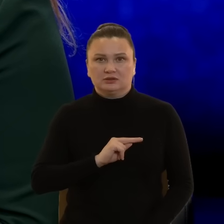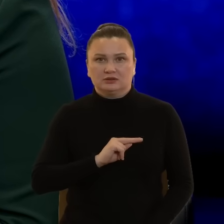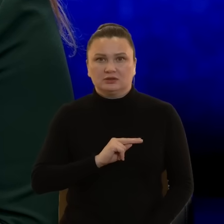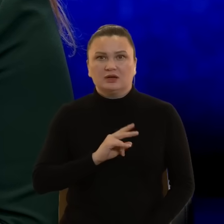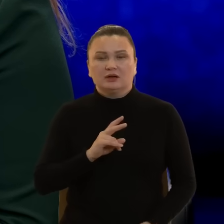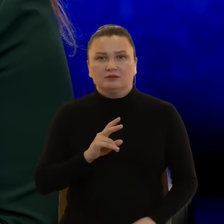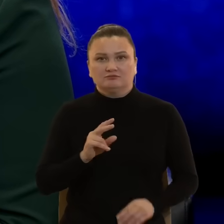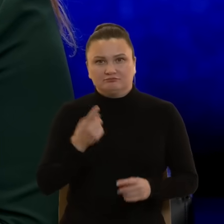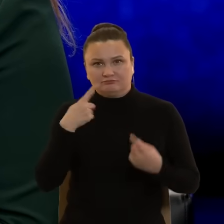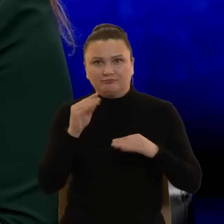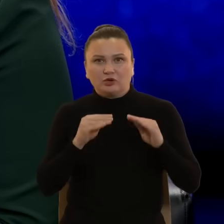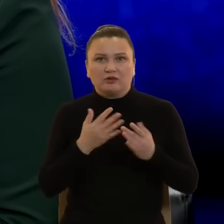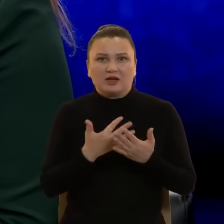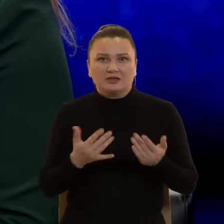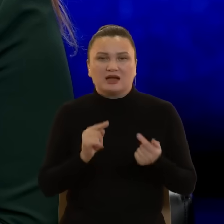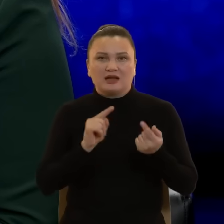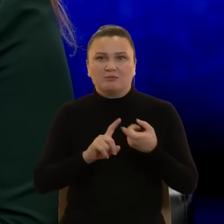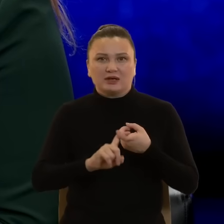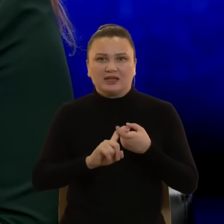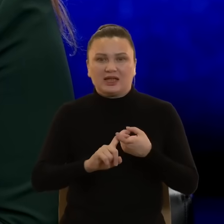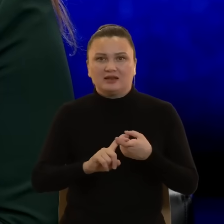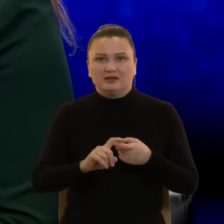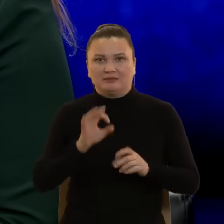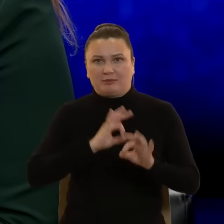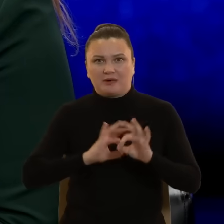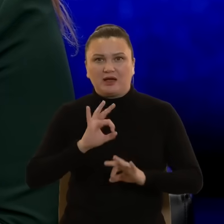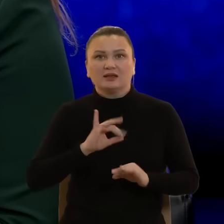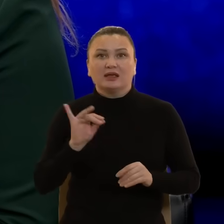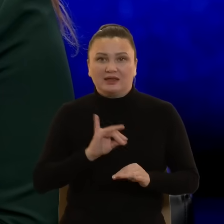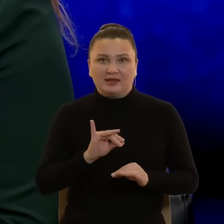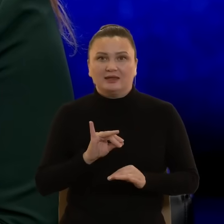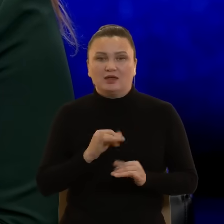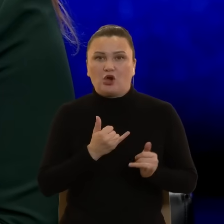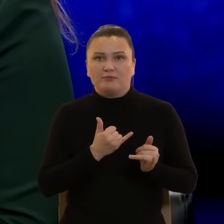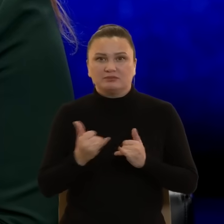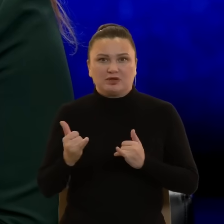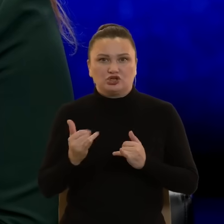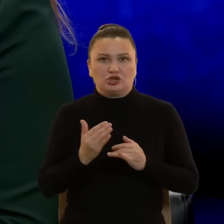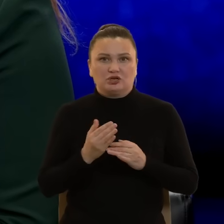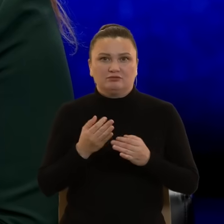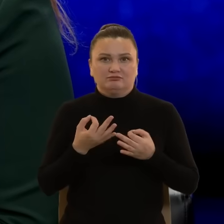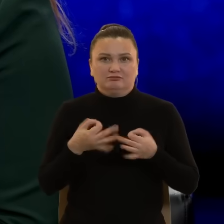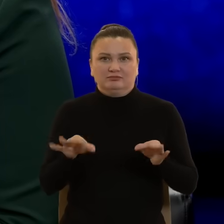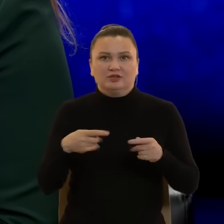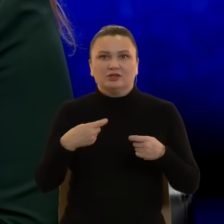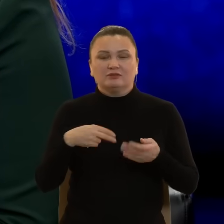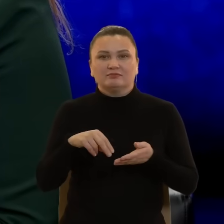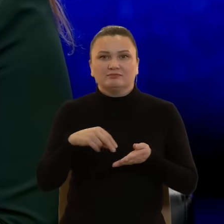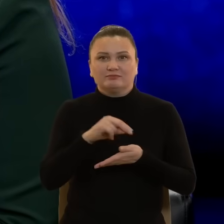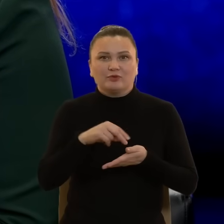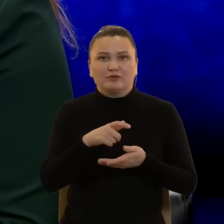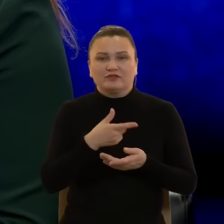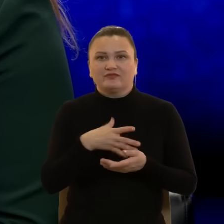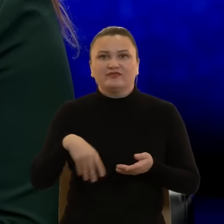над появлением новых классов антибактериальных препаратов и позволили, по сути дела, обеспечить доступ к этой группе